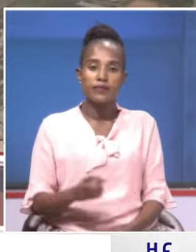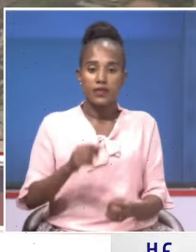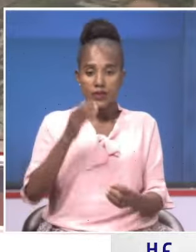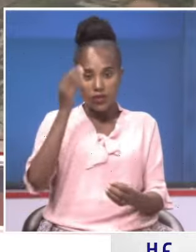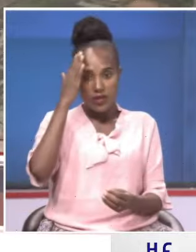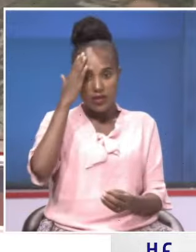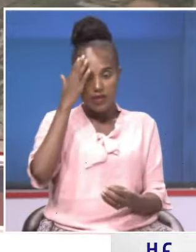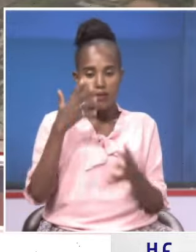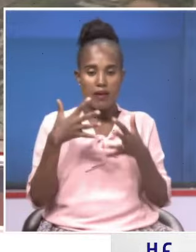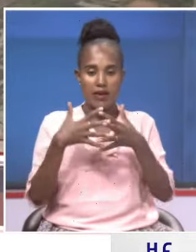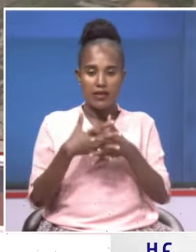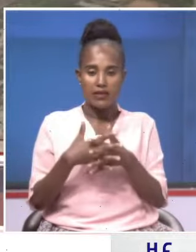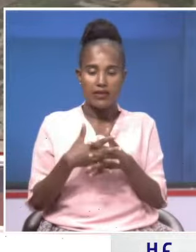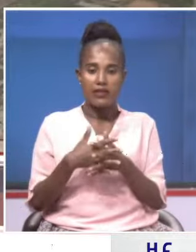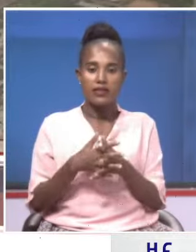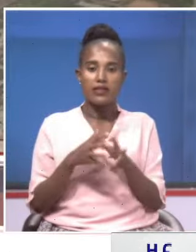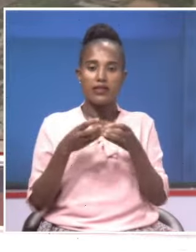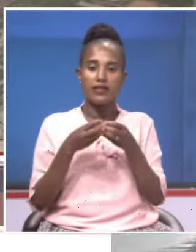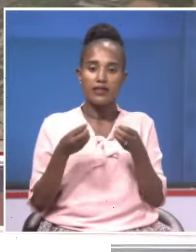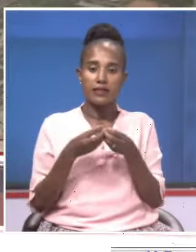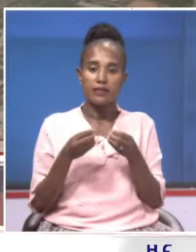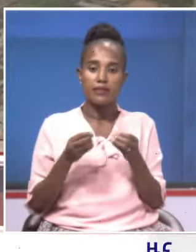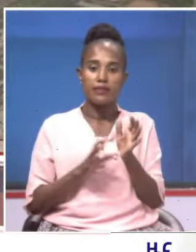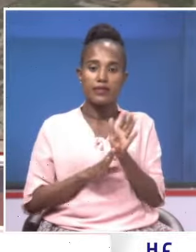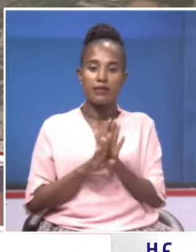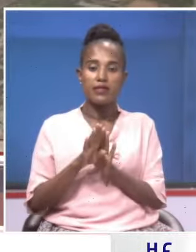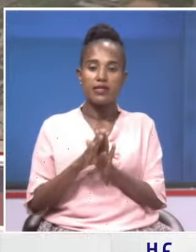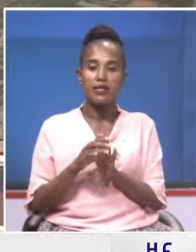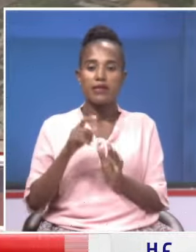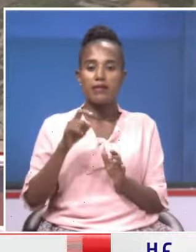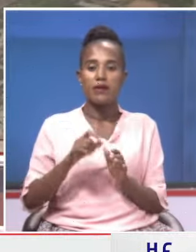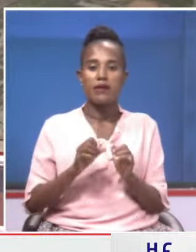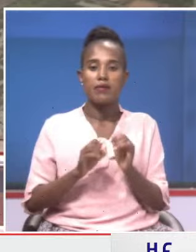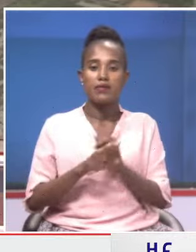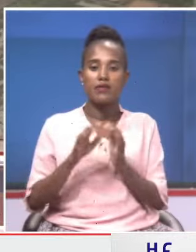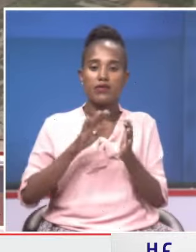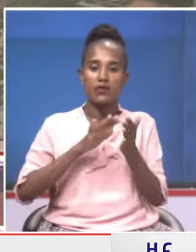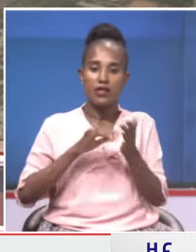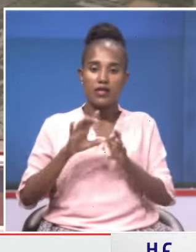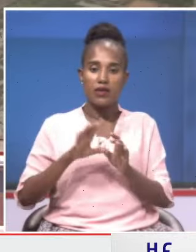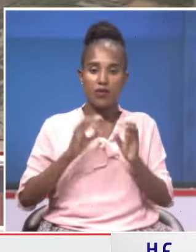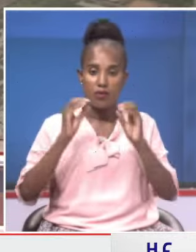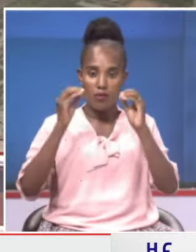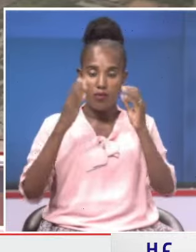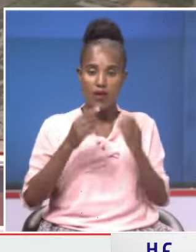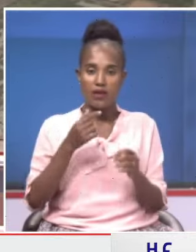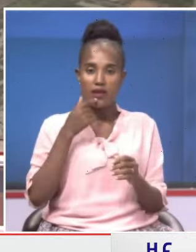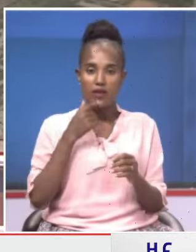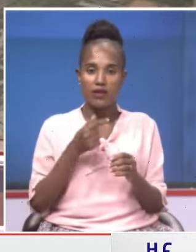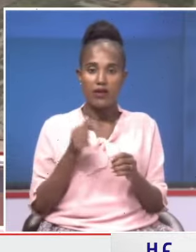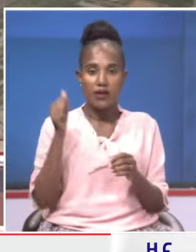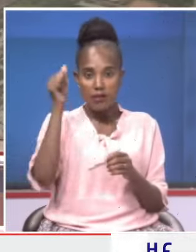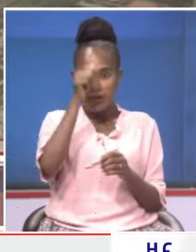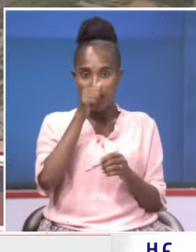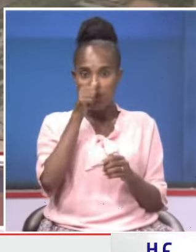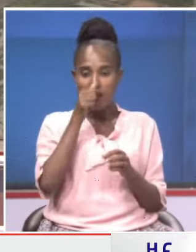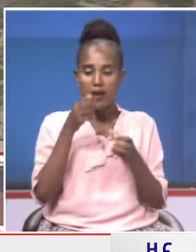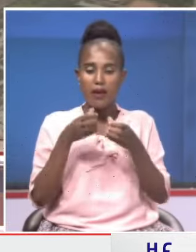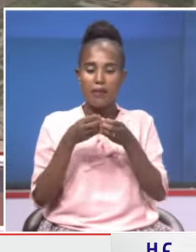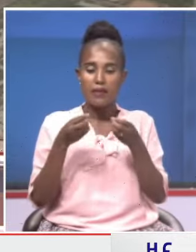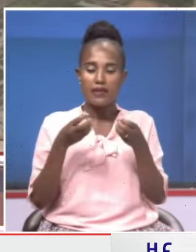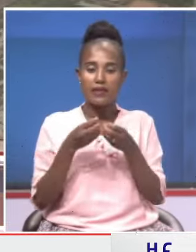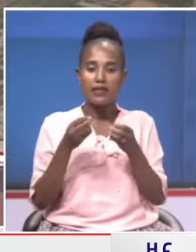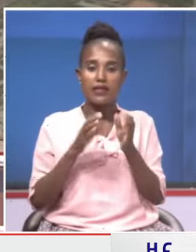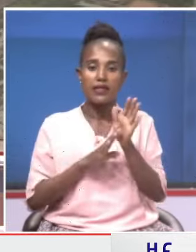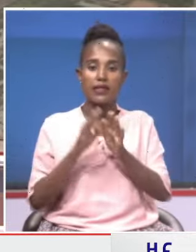እውቀትን በማቀናጀት የጥጥ ምርትን ማሳደግ እንደሚገባ በዘርፉ ጥናት ያካሄዱ ምሁራን ተናገሩ። በኢትዮጵያ በጥጥ ዘርፍ